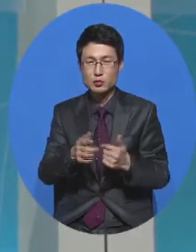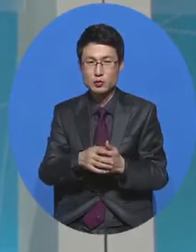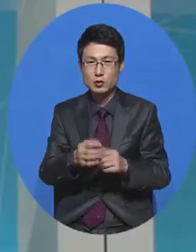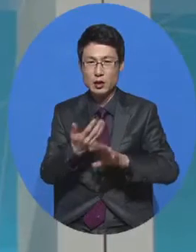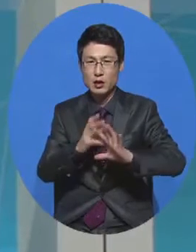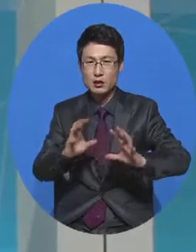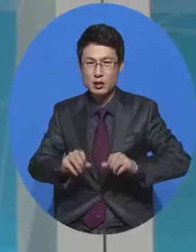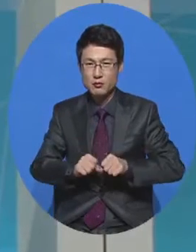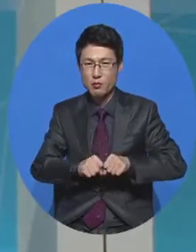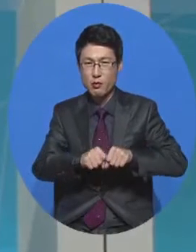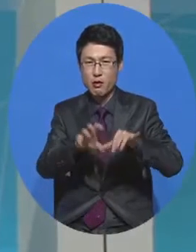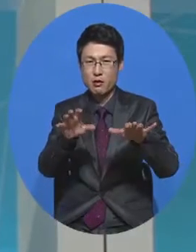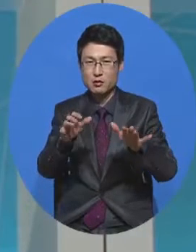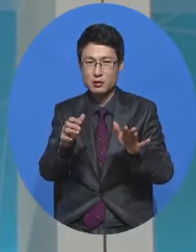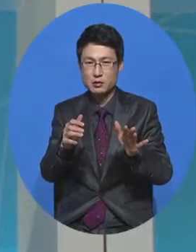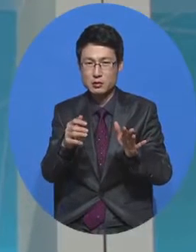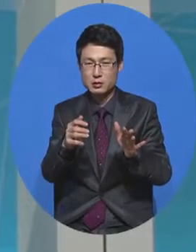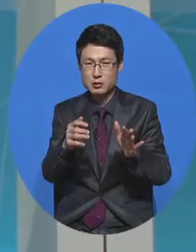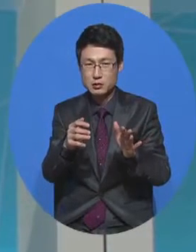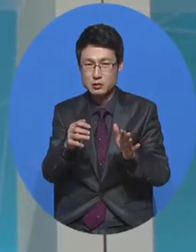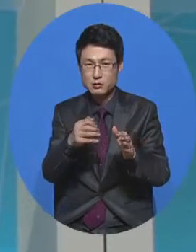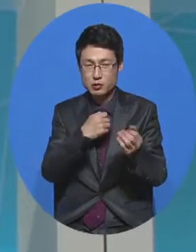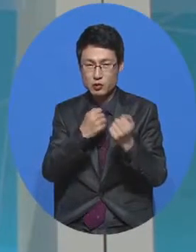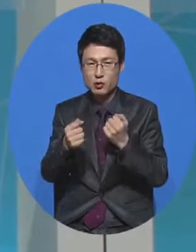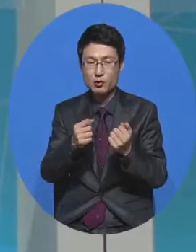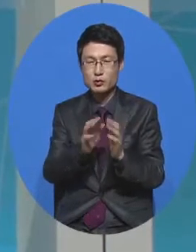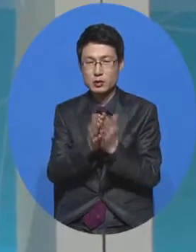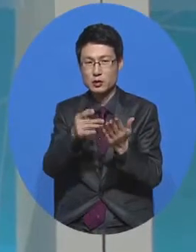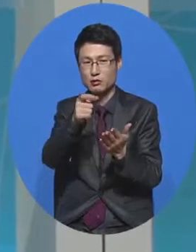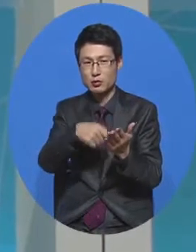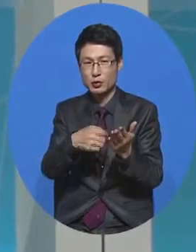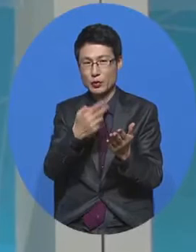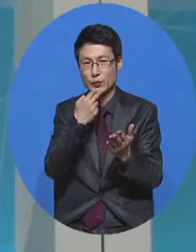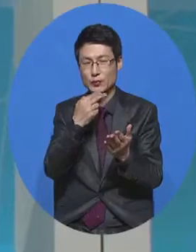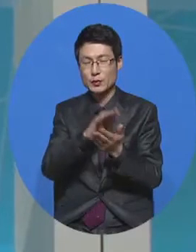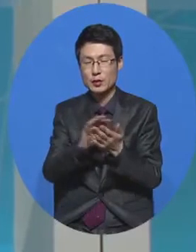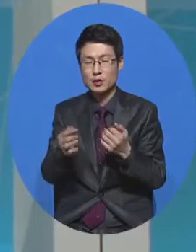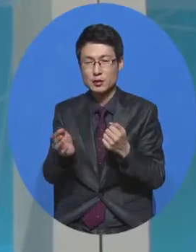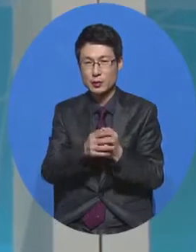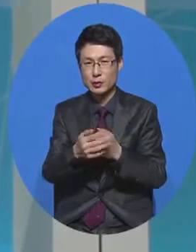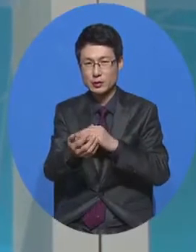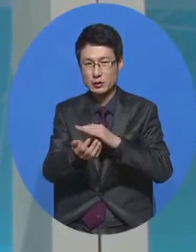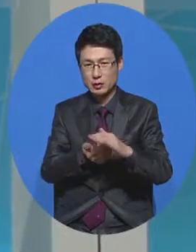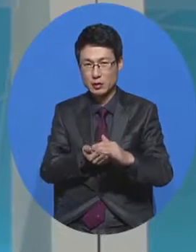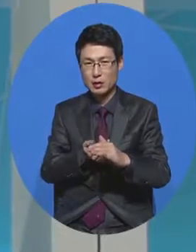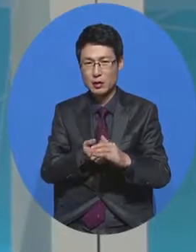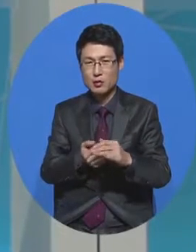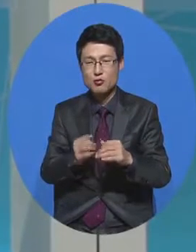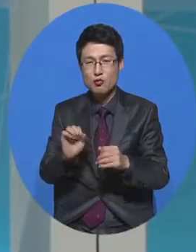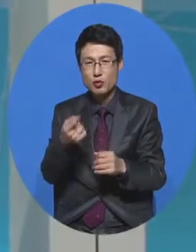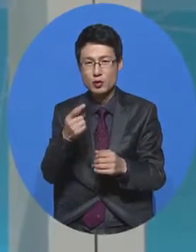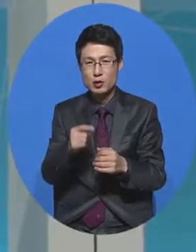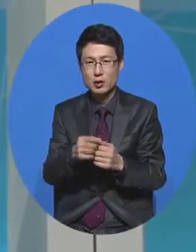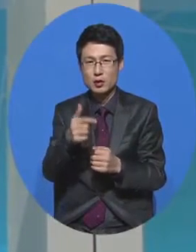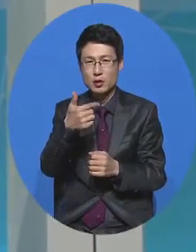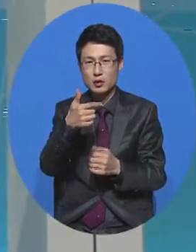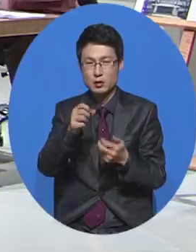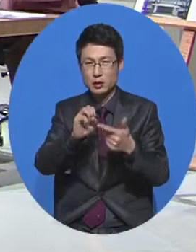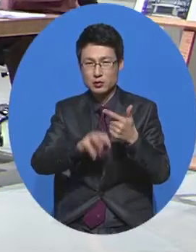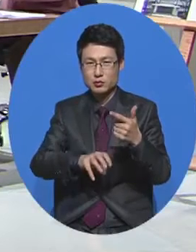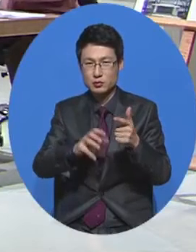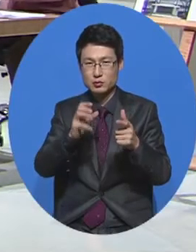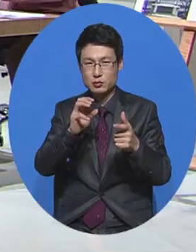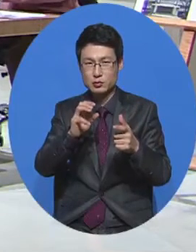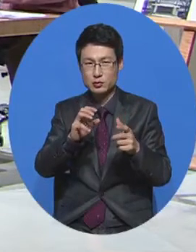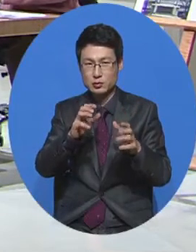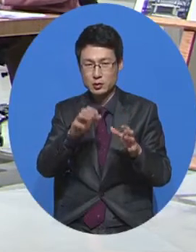그 부분은 뭐 자체가 교과서 빠져 있습니다 4 그리고 앞에 이제 배경 부분에 보면 마치 나 주역에서 일본이